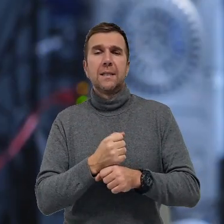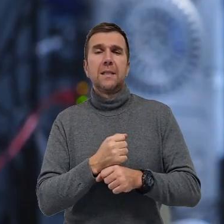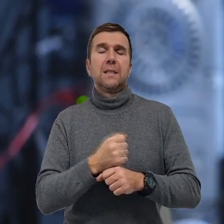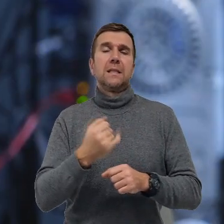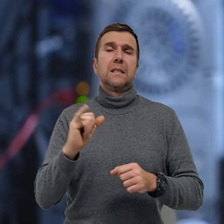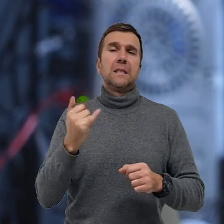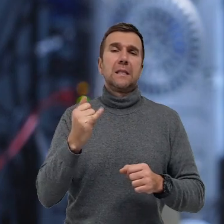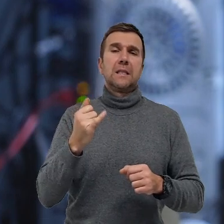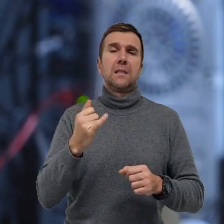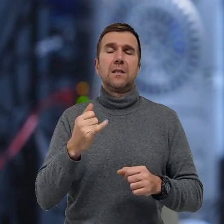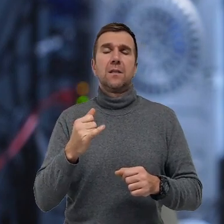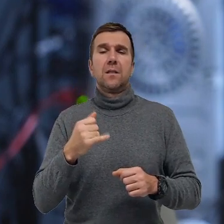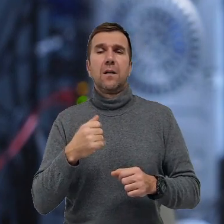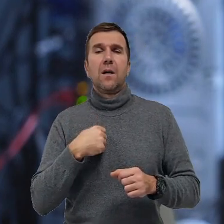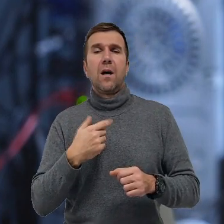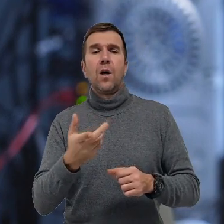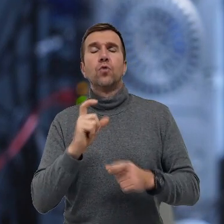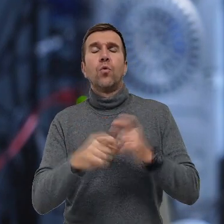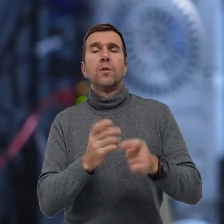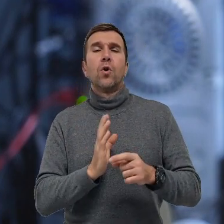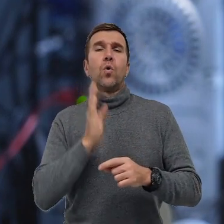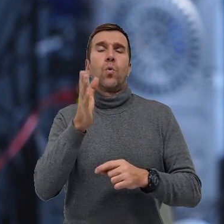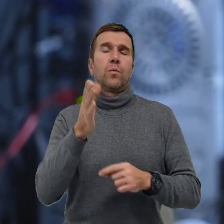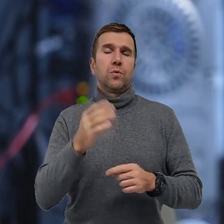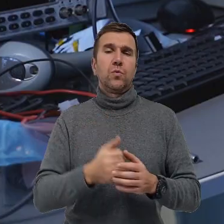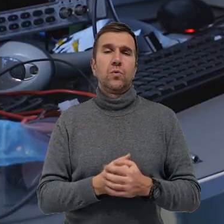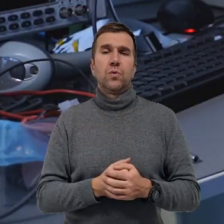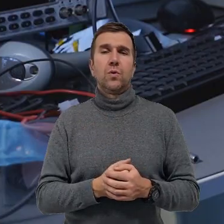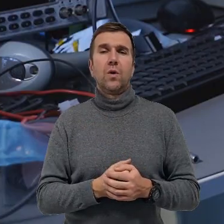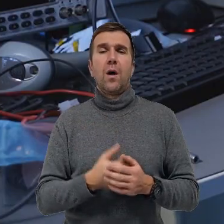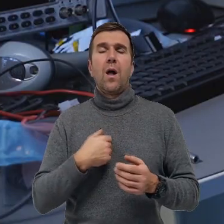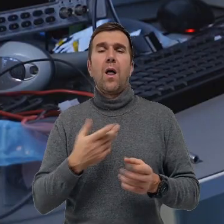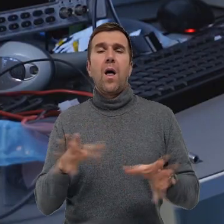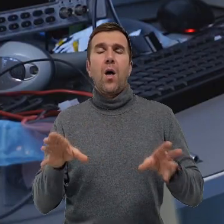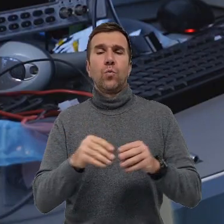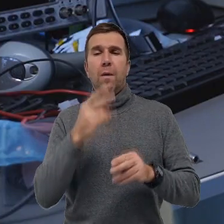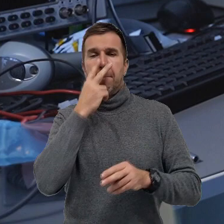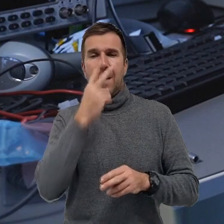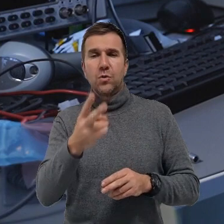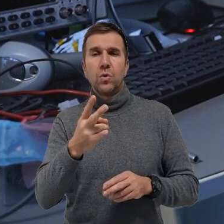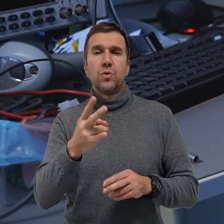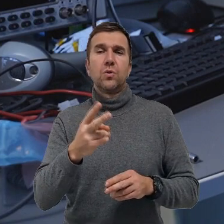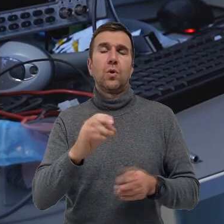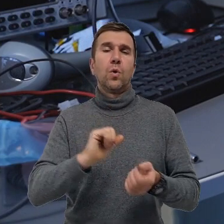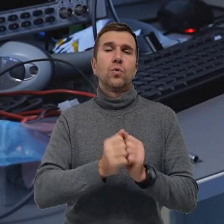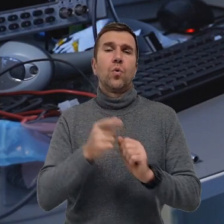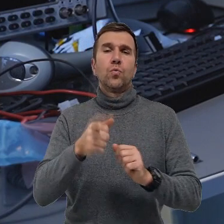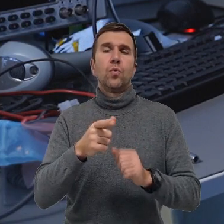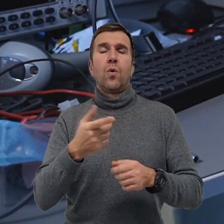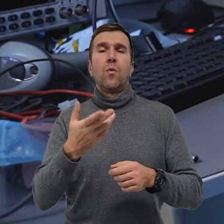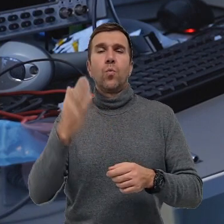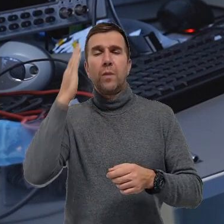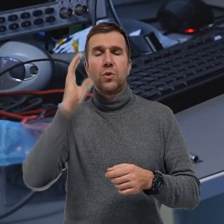zależą od tego, jaką konkretnie misję będzie się budowało, ale zgrubnie patrząc, na pewno są to